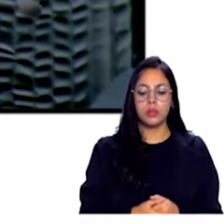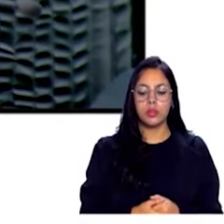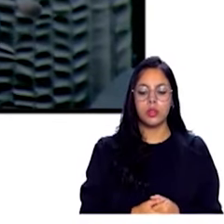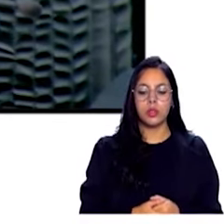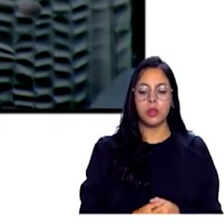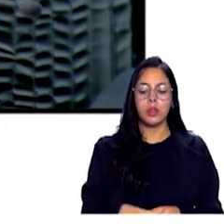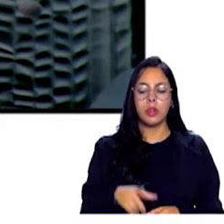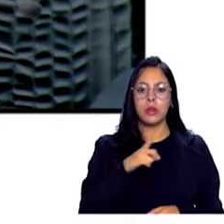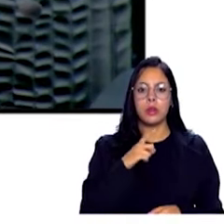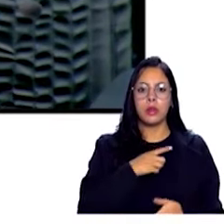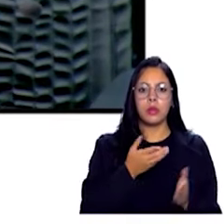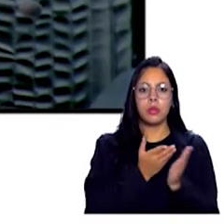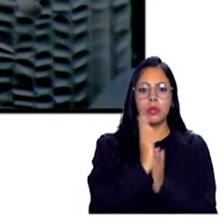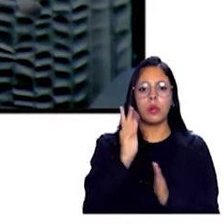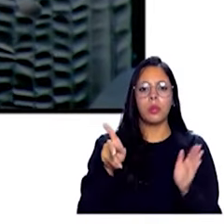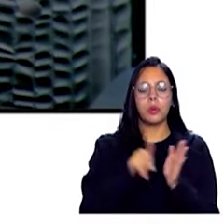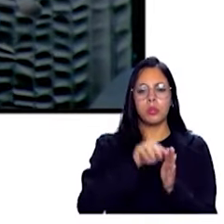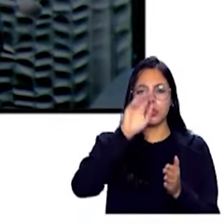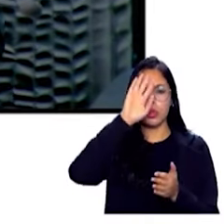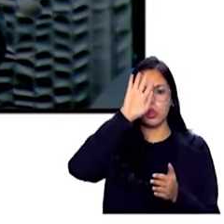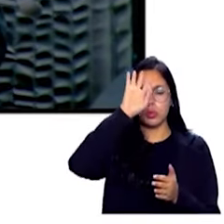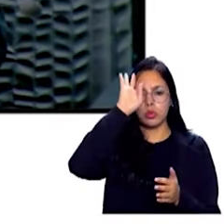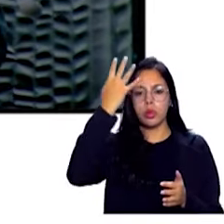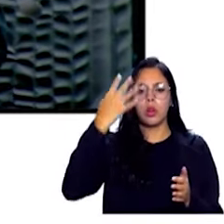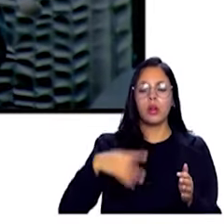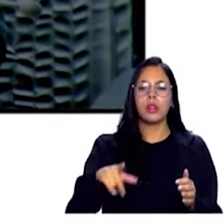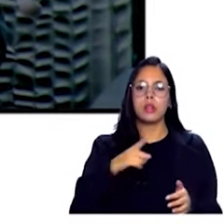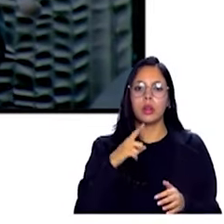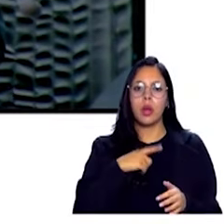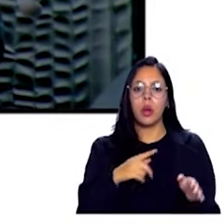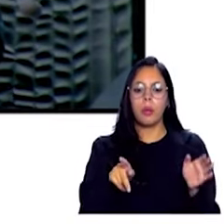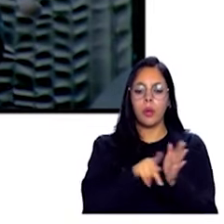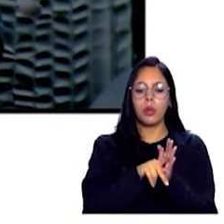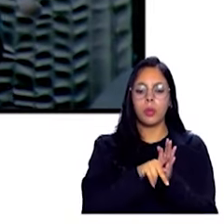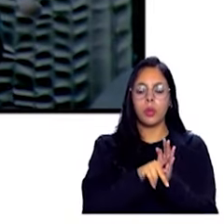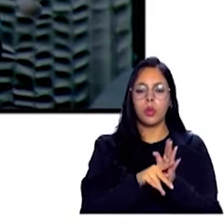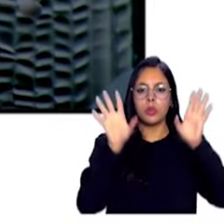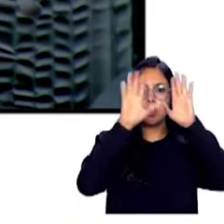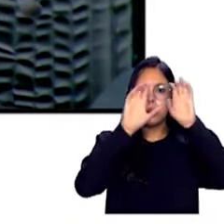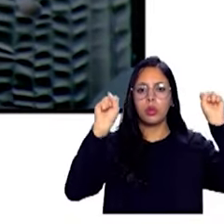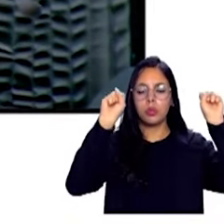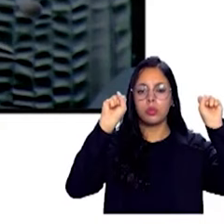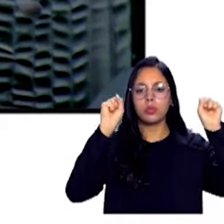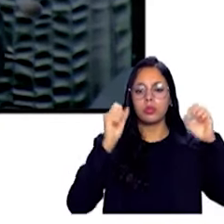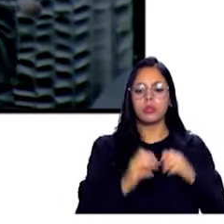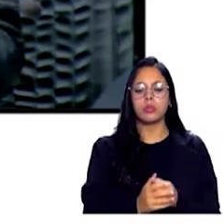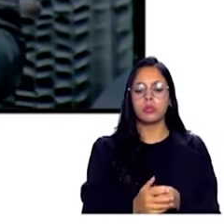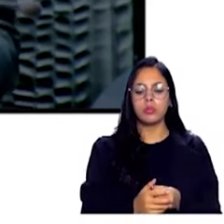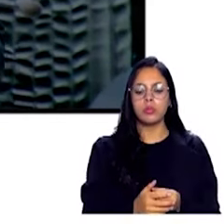par la cour d'appel de renvoi aprs